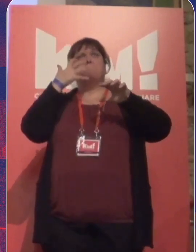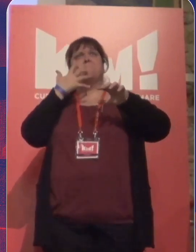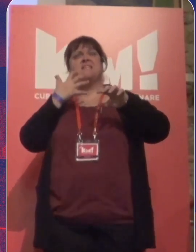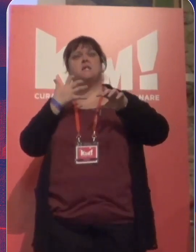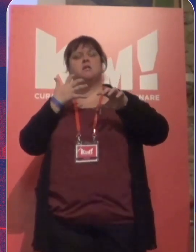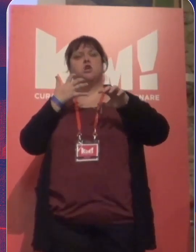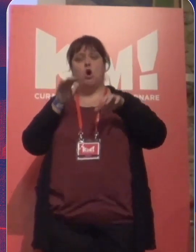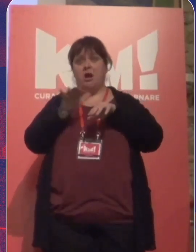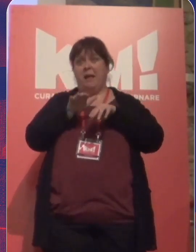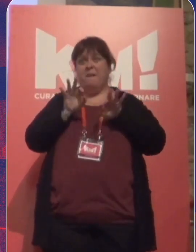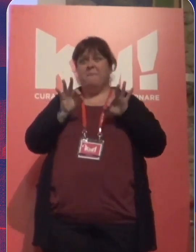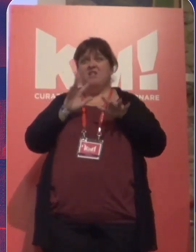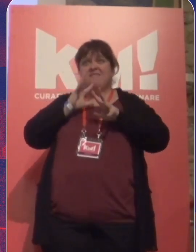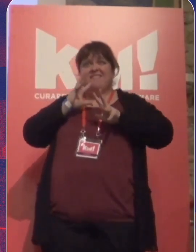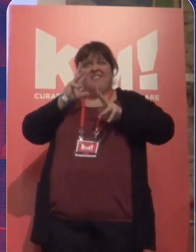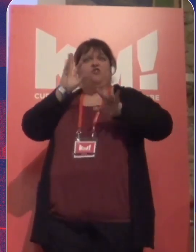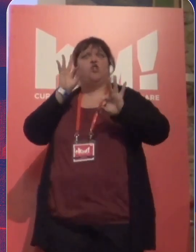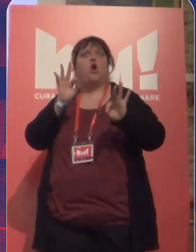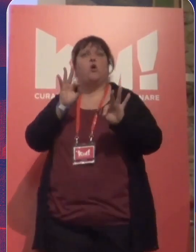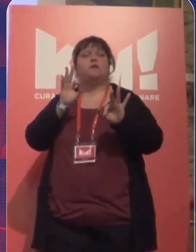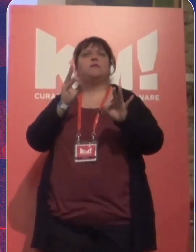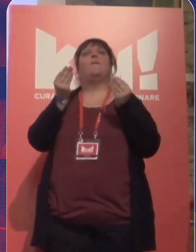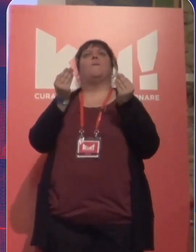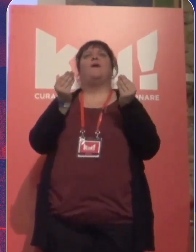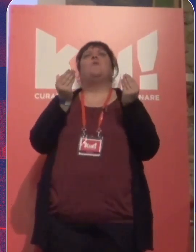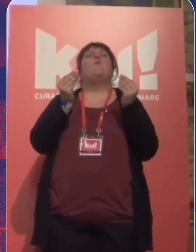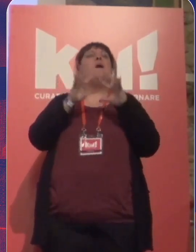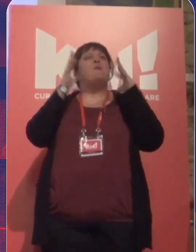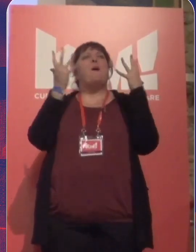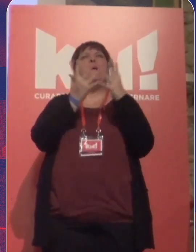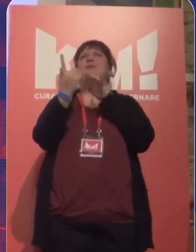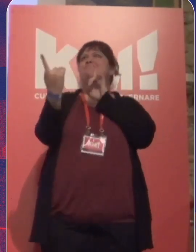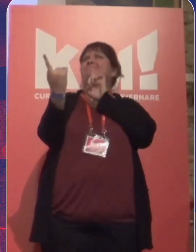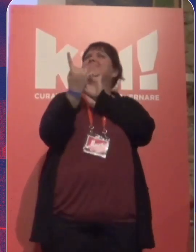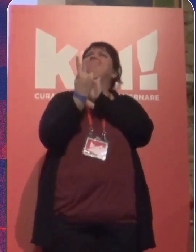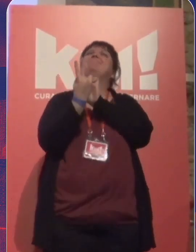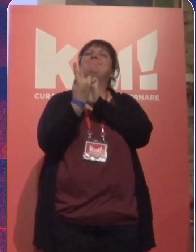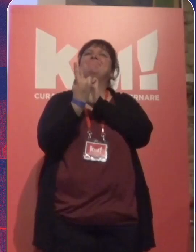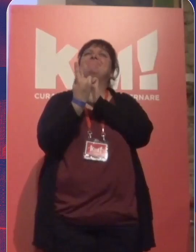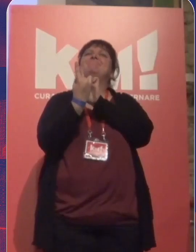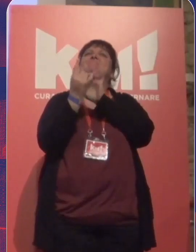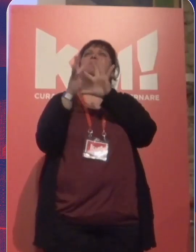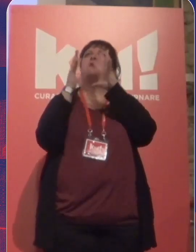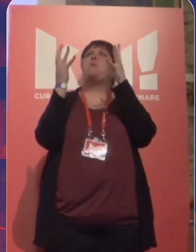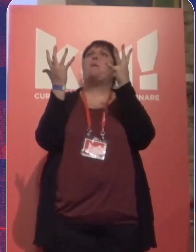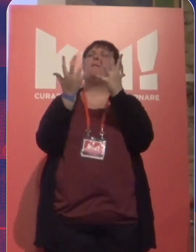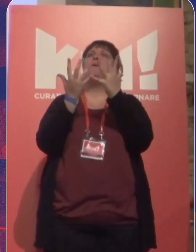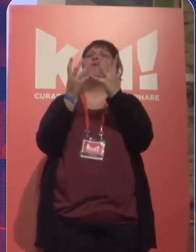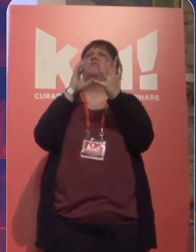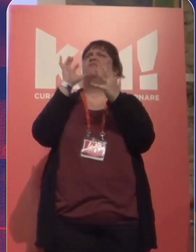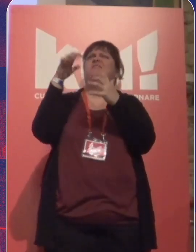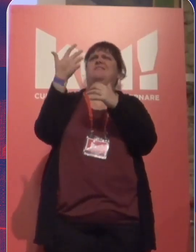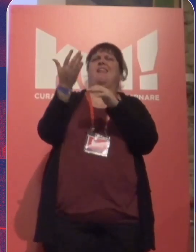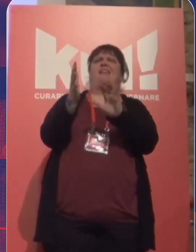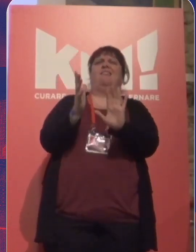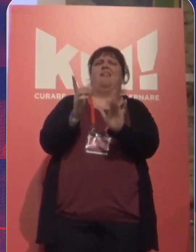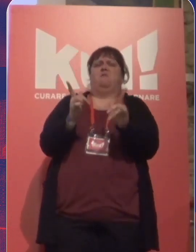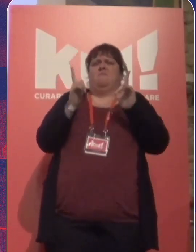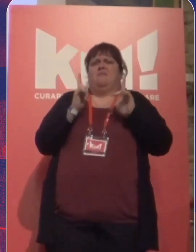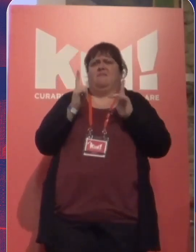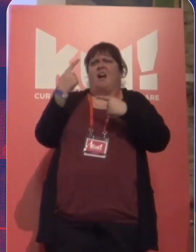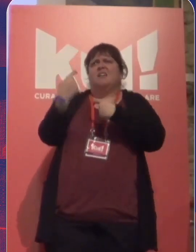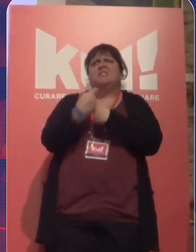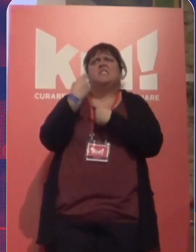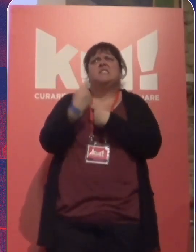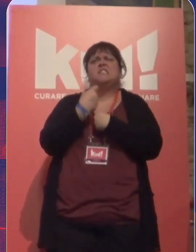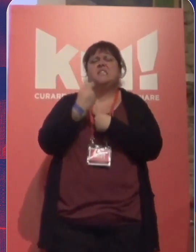all'incontro col mondo che in quanto straniero e apportatore di stimoli viene percepito